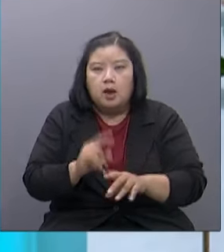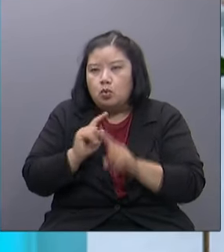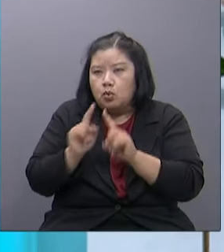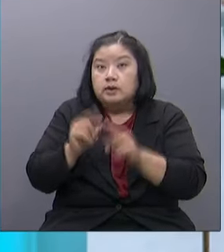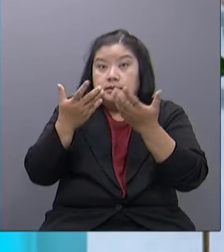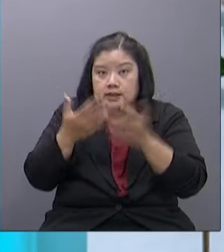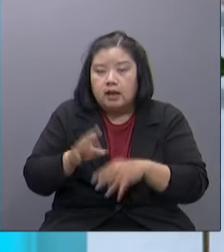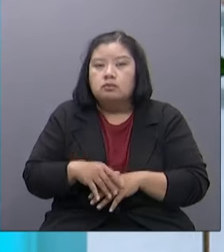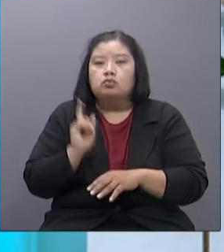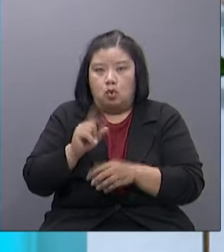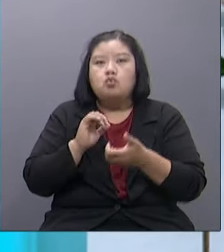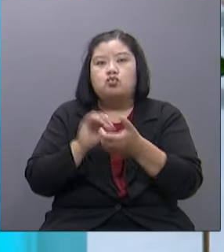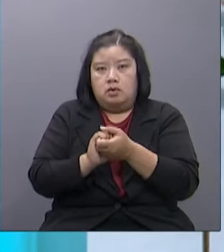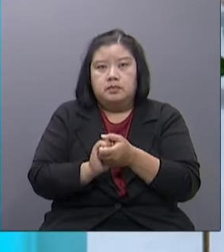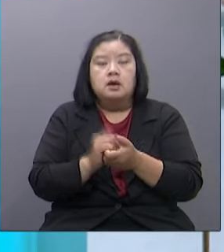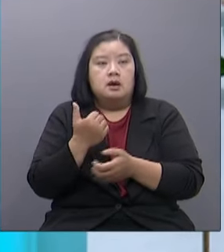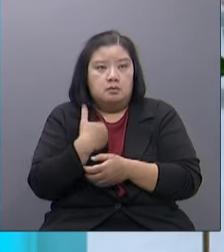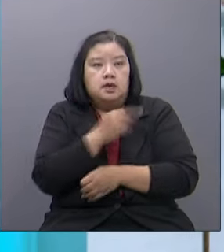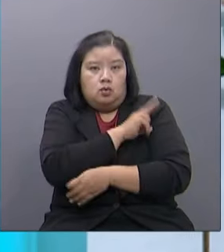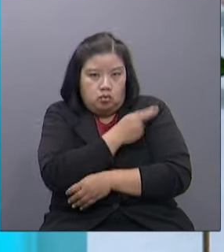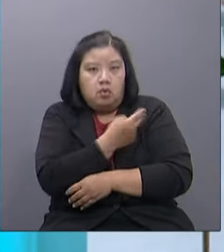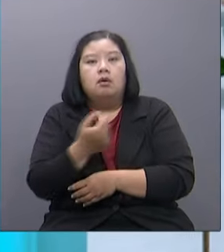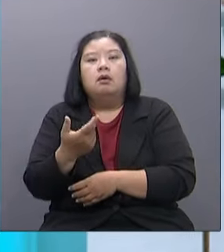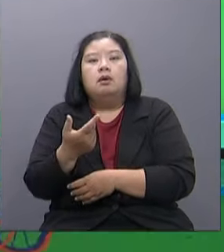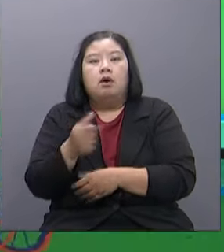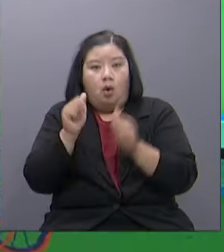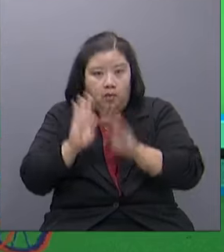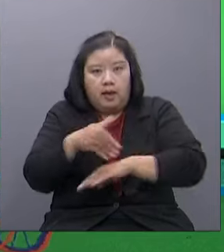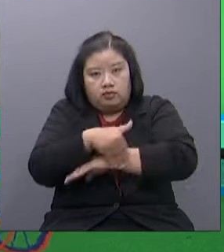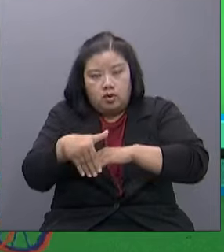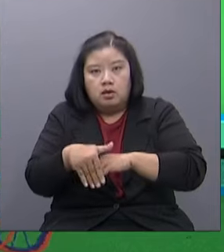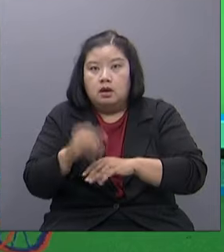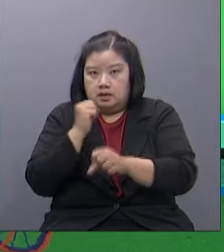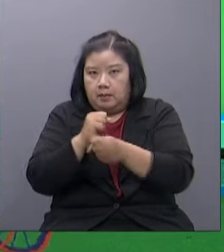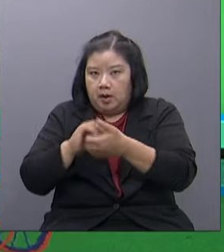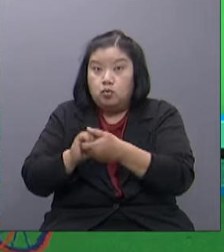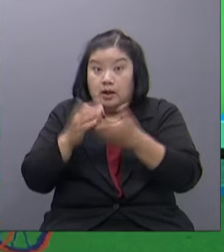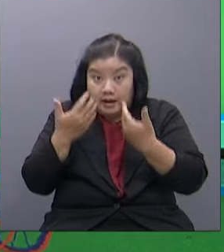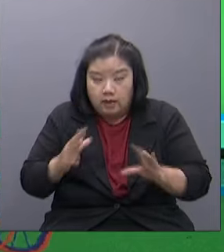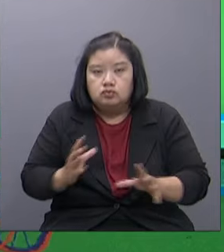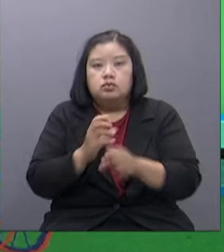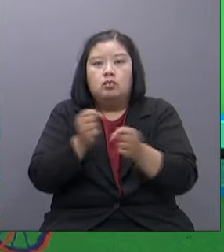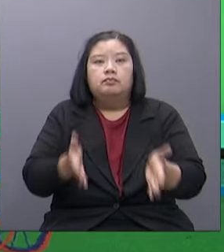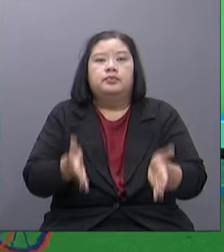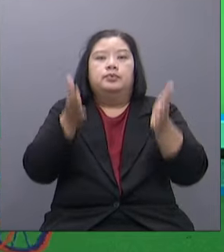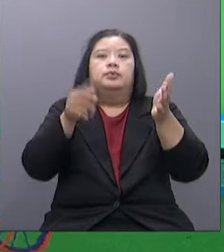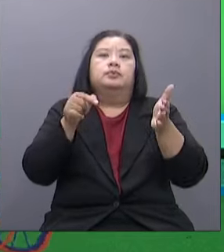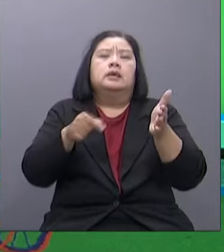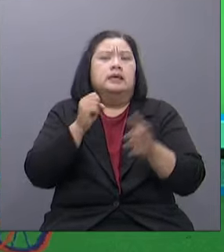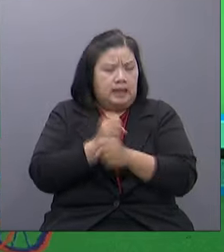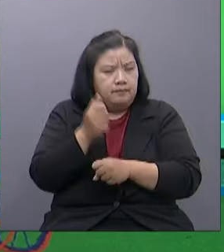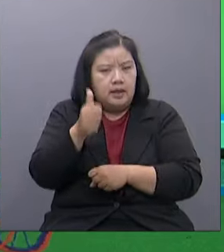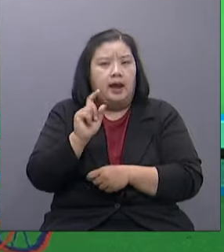มือกันระหว่างทางคุณหมอนะครับสาแพทย์กับทางสถาปนิกนะวิศวกรเราก็สามารถจะสร้างเป็นมาตรฐานได้ครับค่ะทำได้ครับทำได้